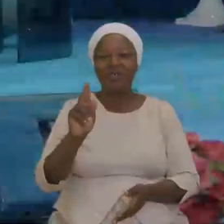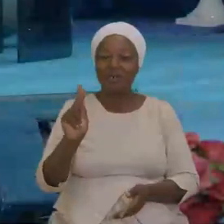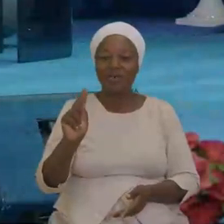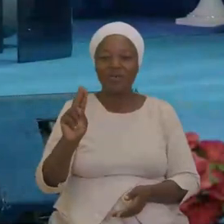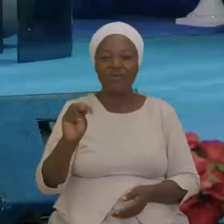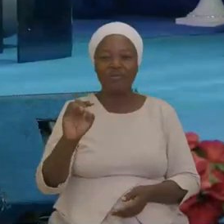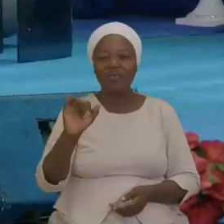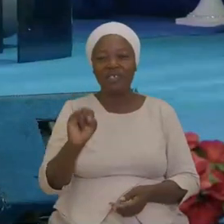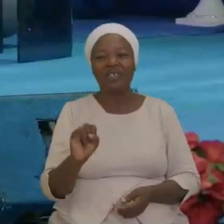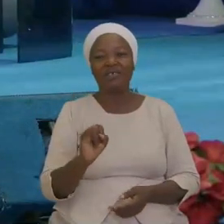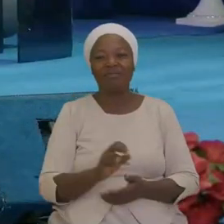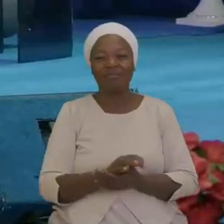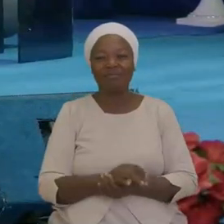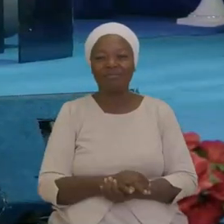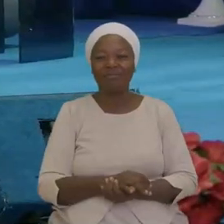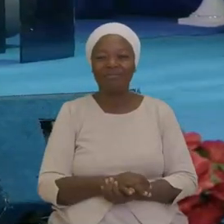Merci beaucoup.